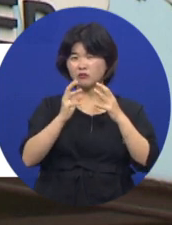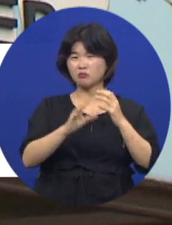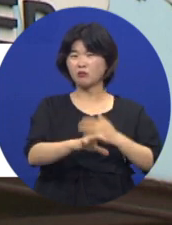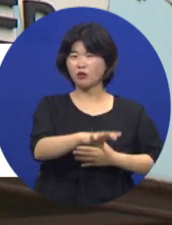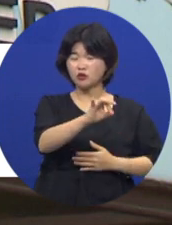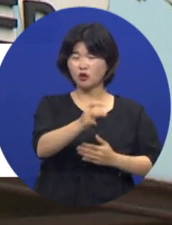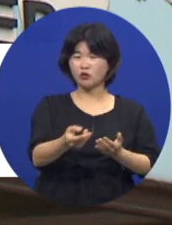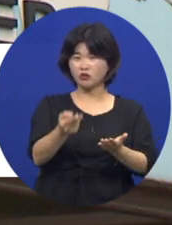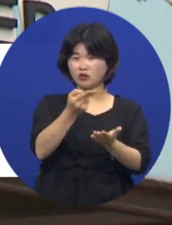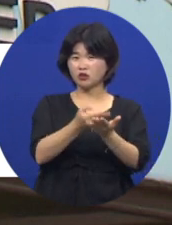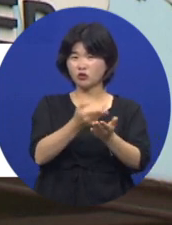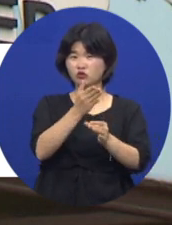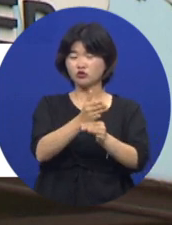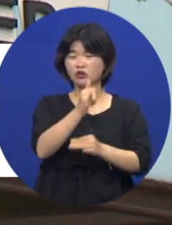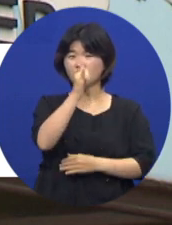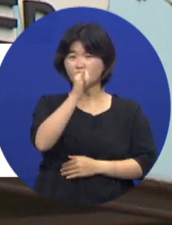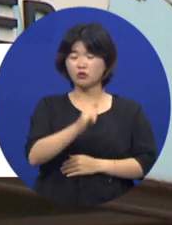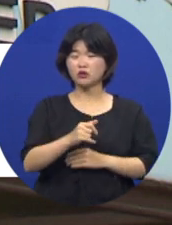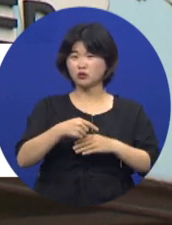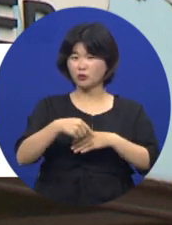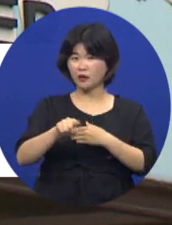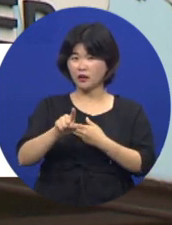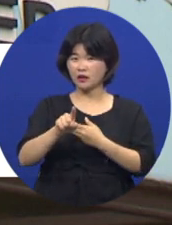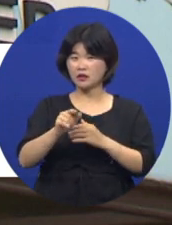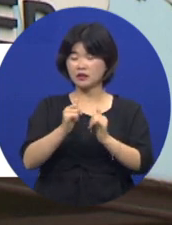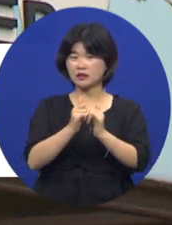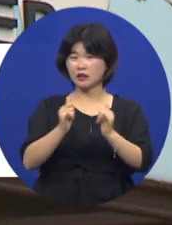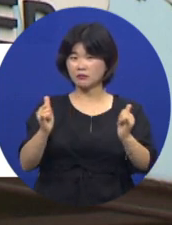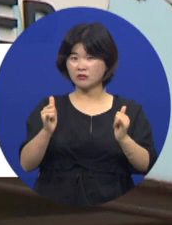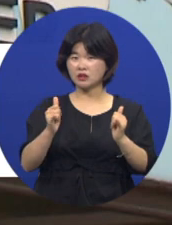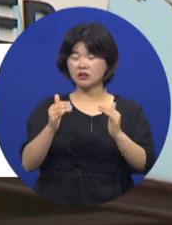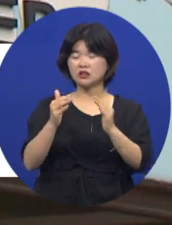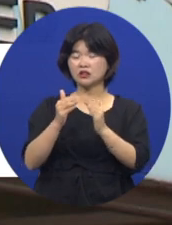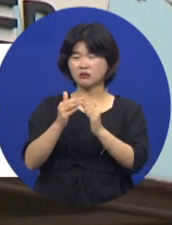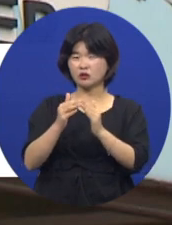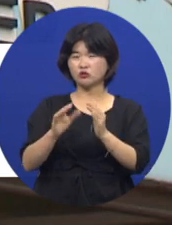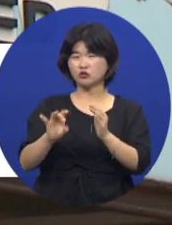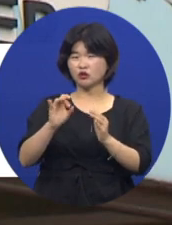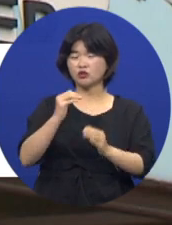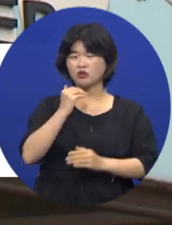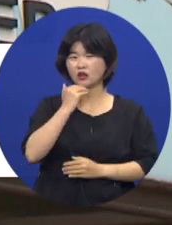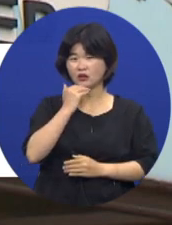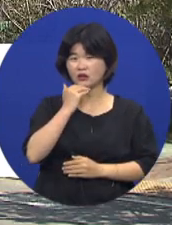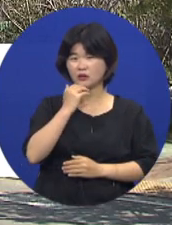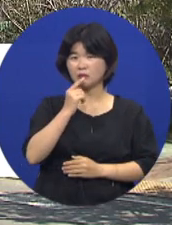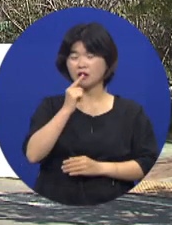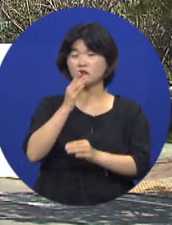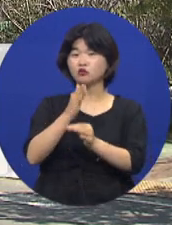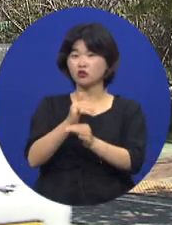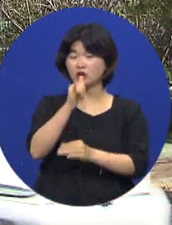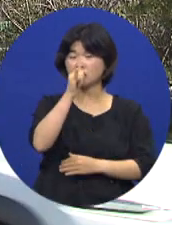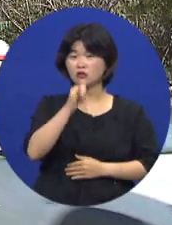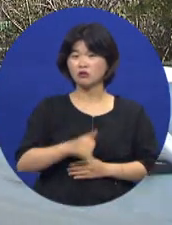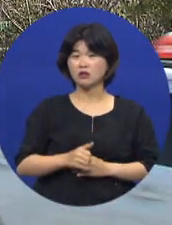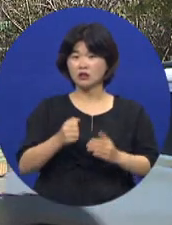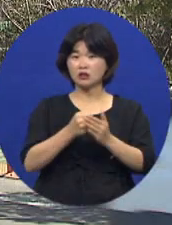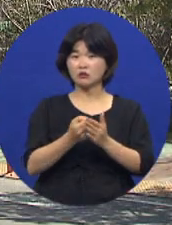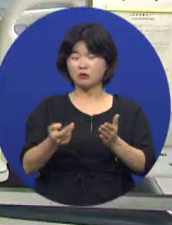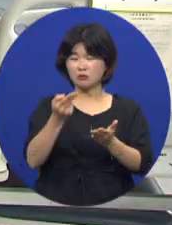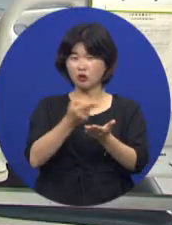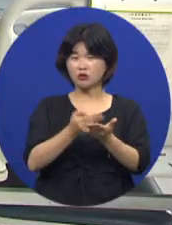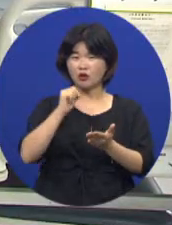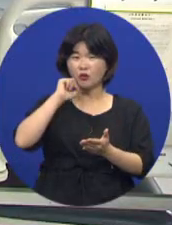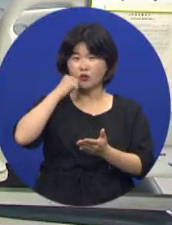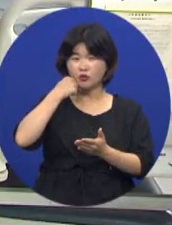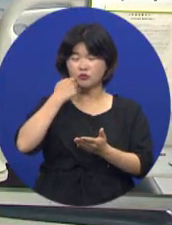먼저 2존 하고 있고 그외에 분들은 좔 저택에 를 우선 백이라고 하고 있거든요 이같은 병상 난의